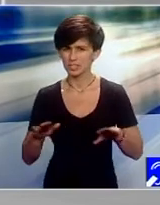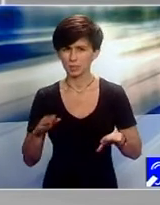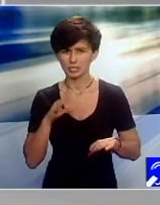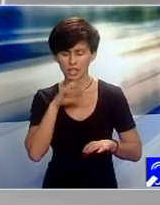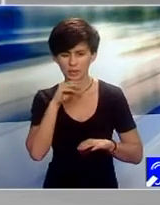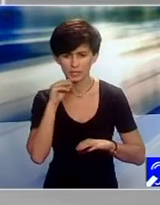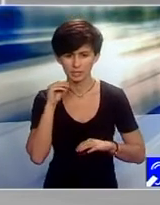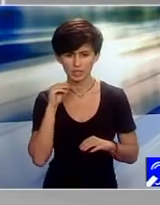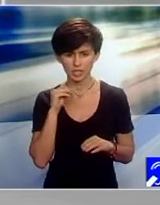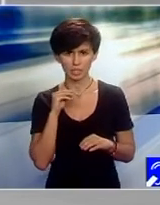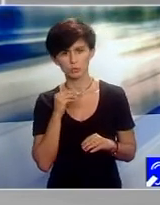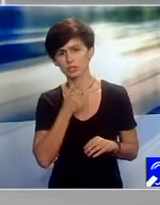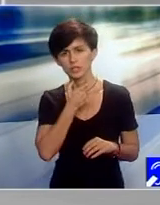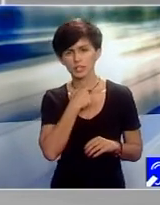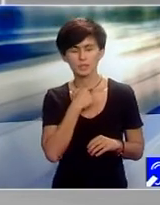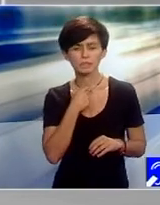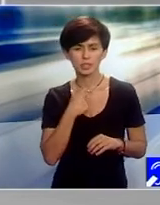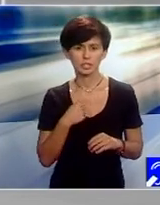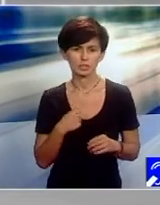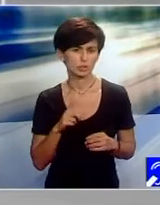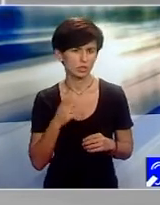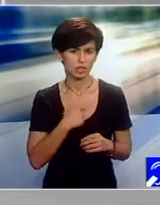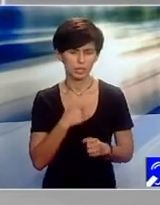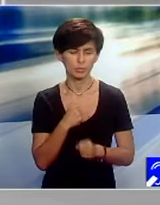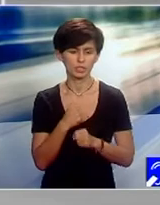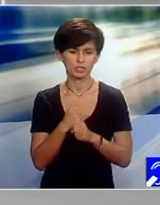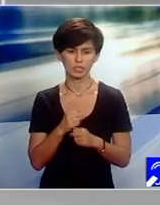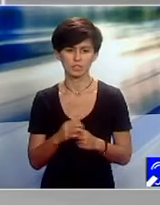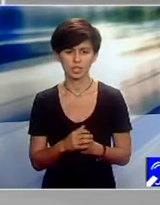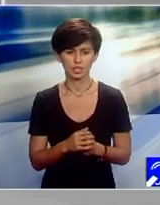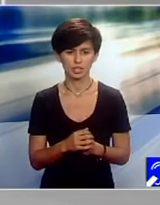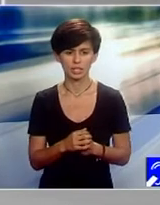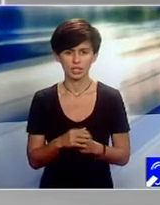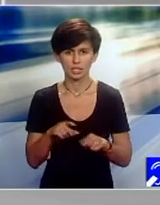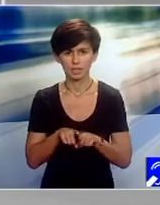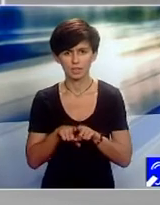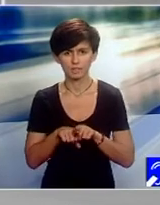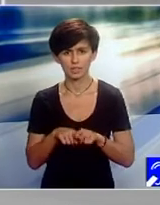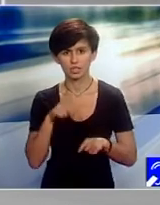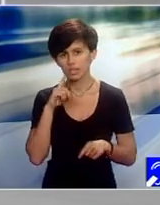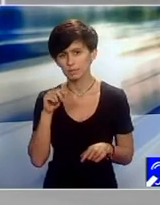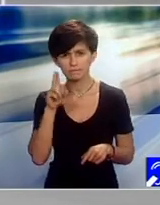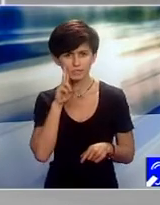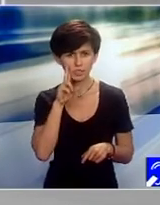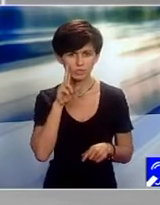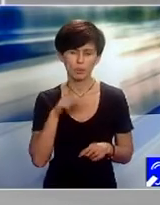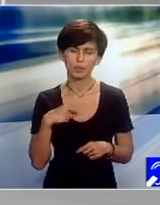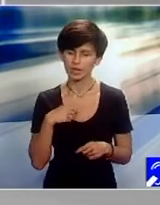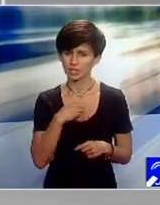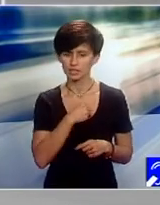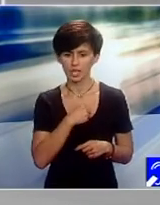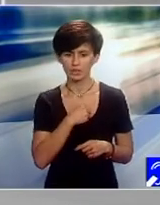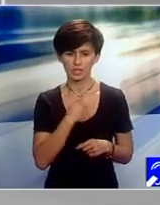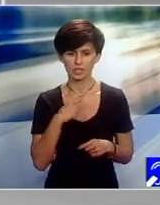mai pot să le facă și controlul la urinat este afectat și atunci